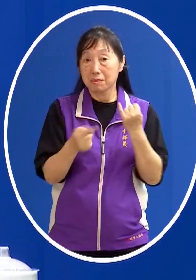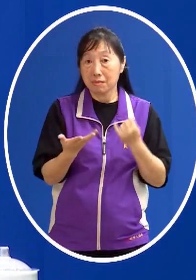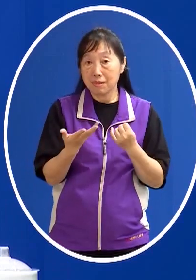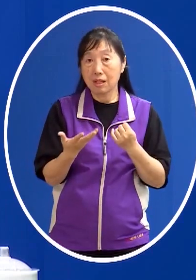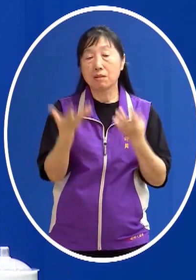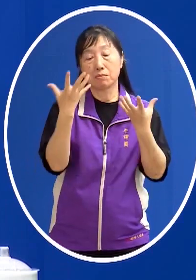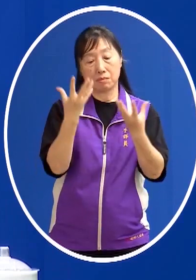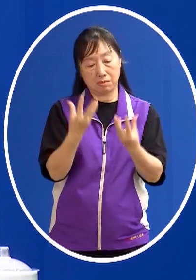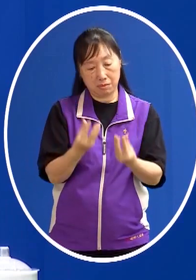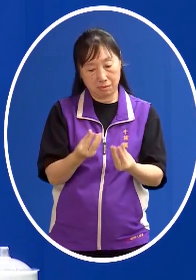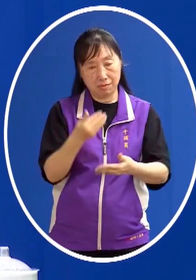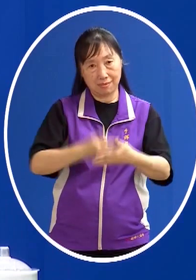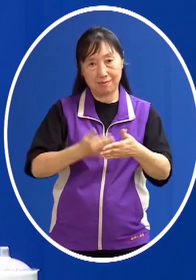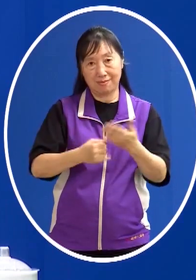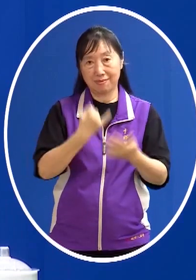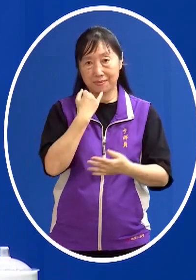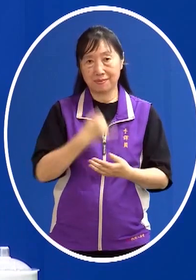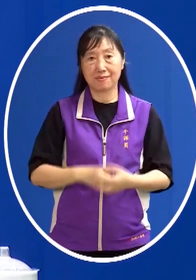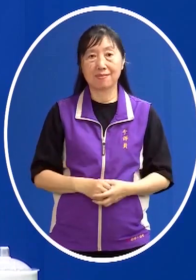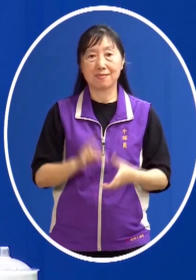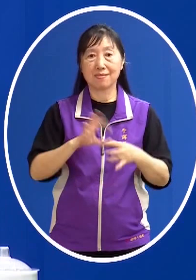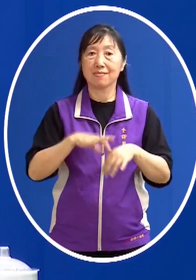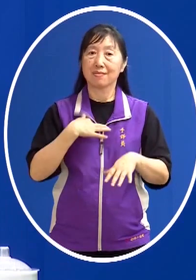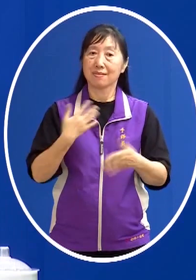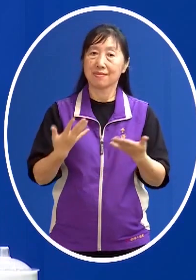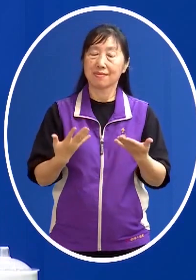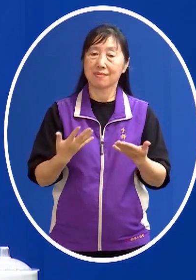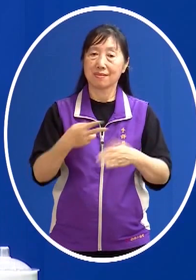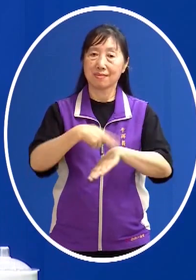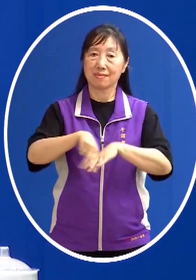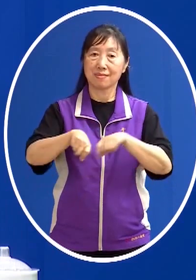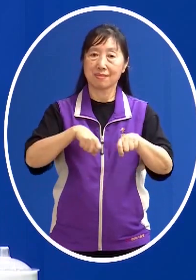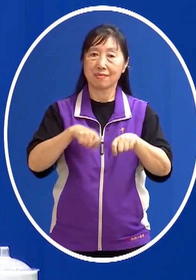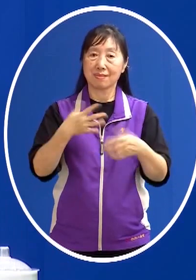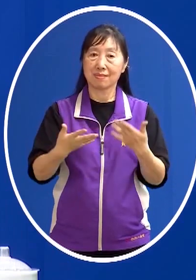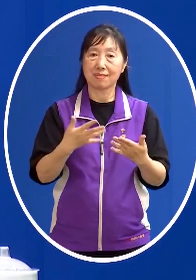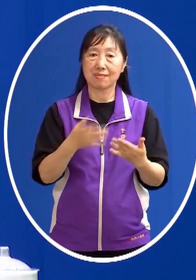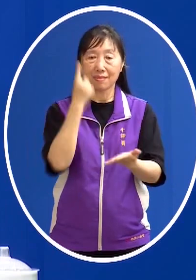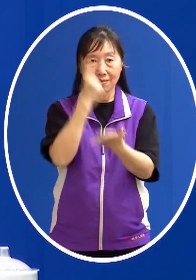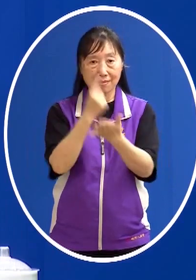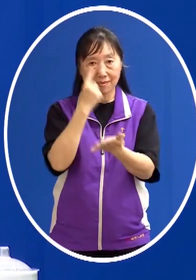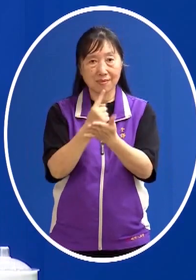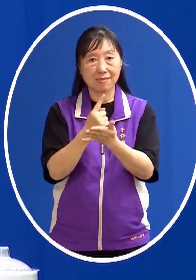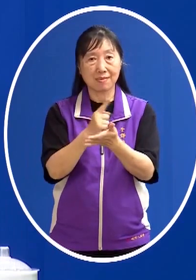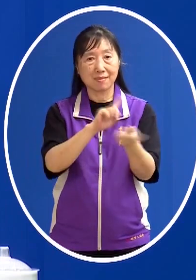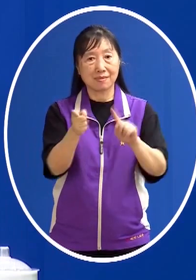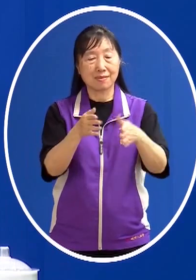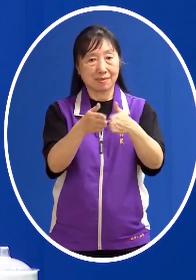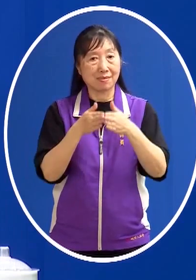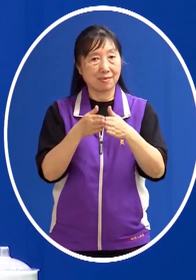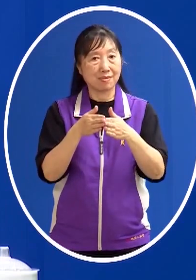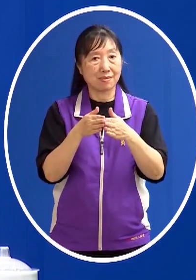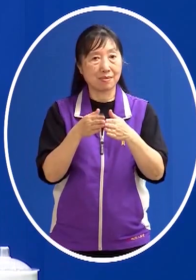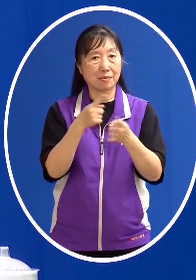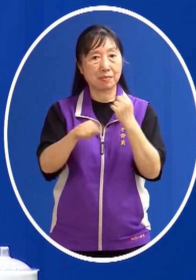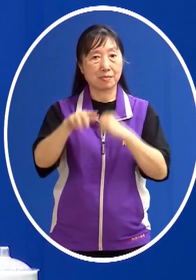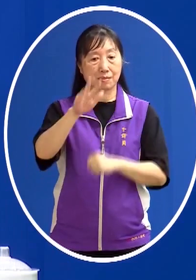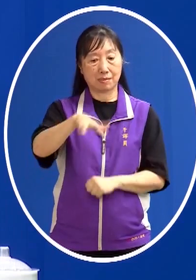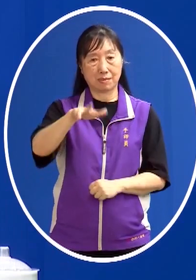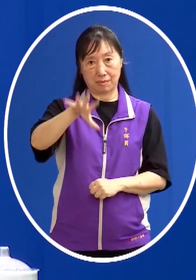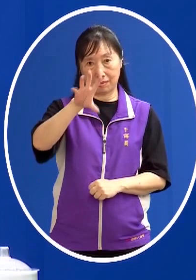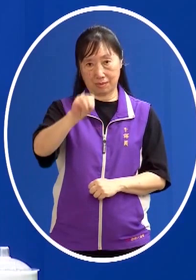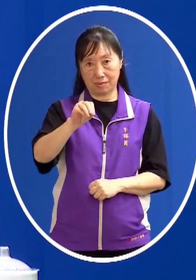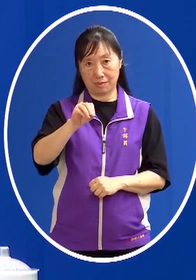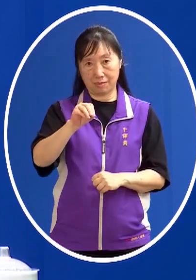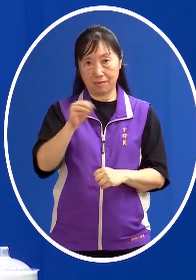在下降之中，所以我们预估呢，未来大概我们每日的平均需求大概是在